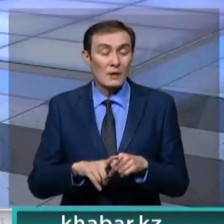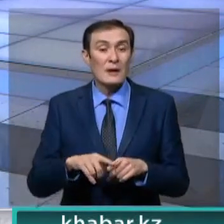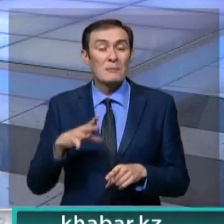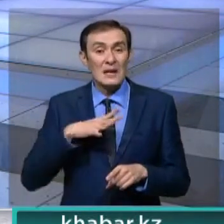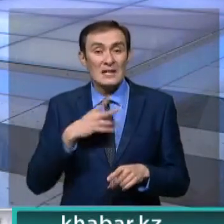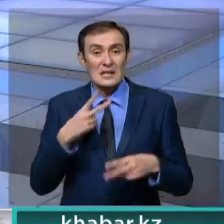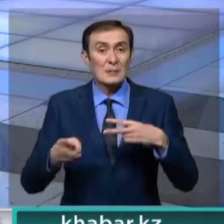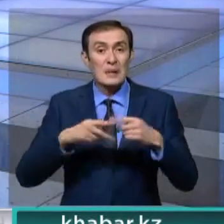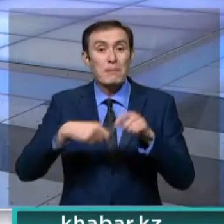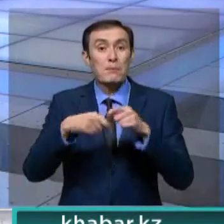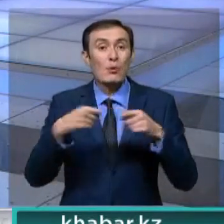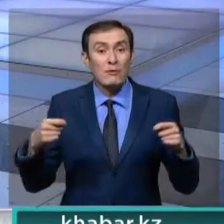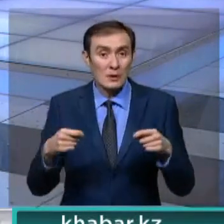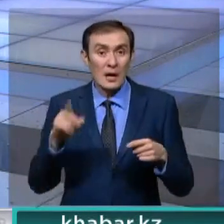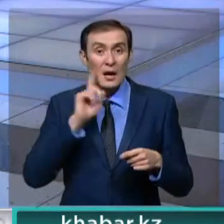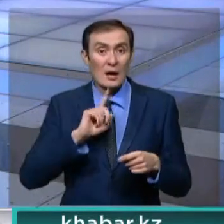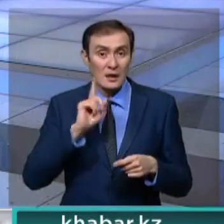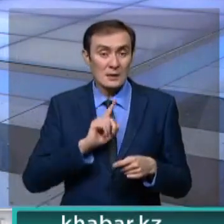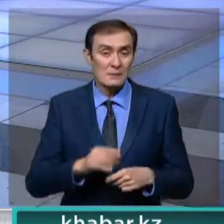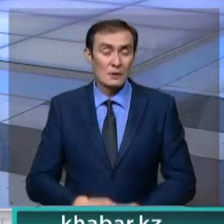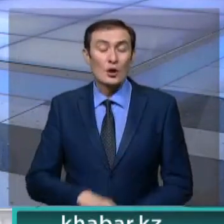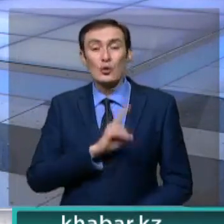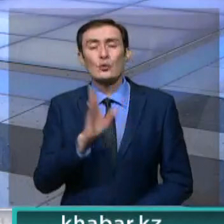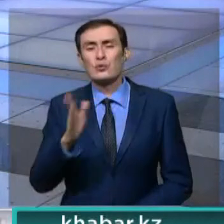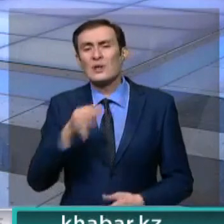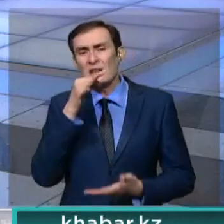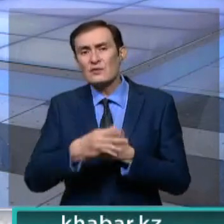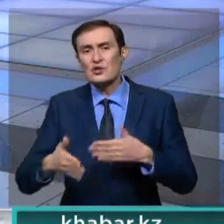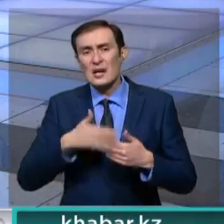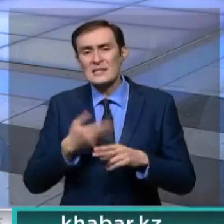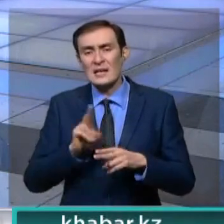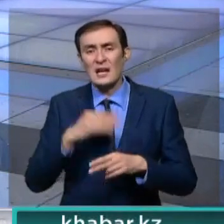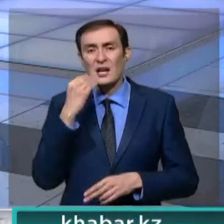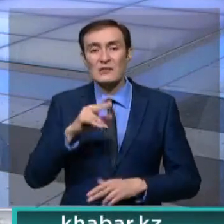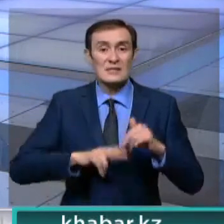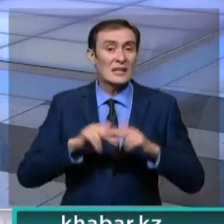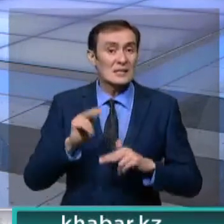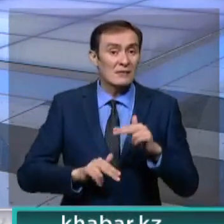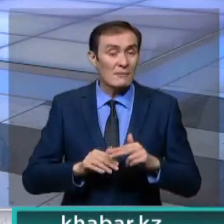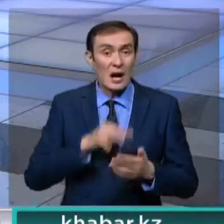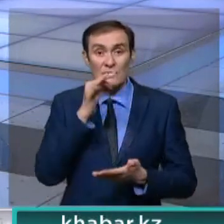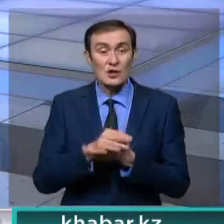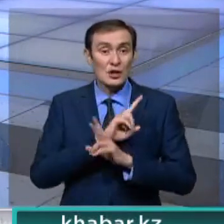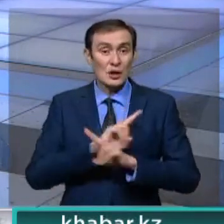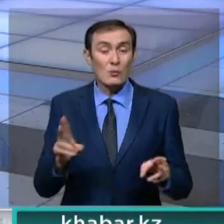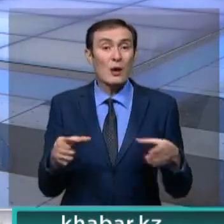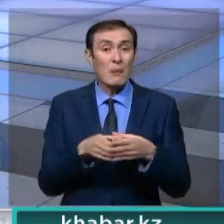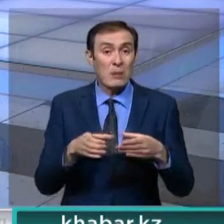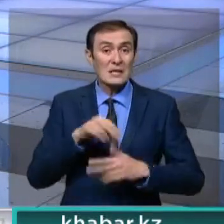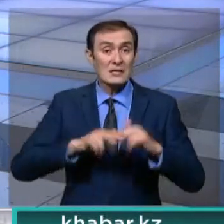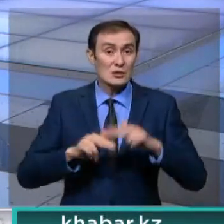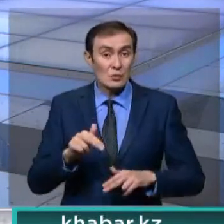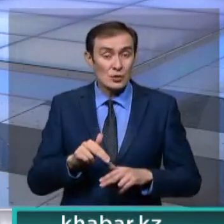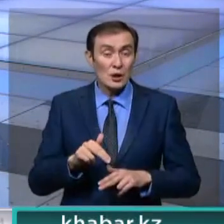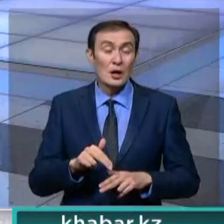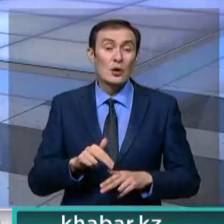выяснилось, закреплены проволокой. Хорошо, хоть не скотчем. Кто будет отвечать за качество строительства? Отвечать некому. Компания-застройщик